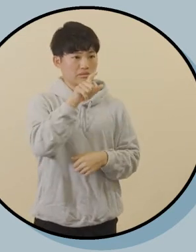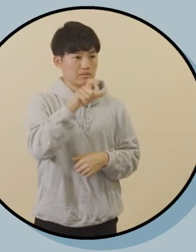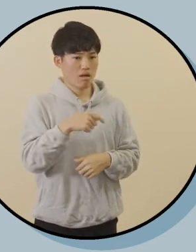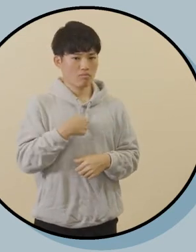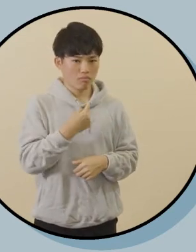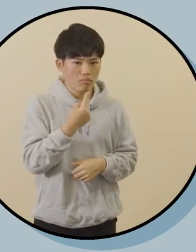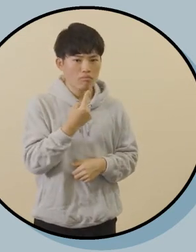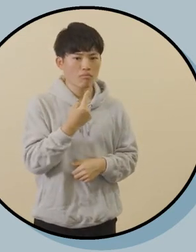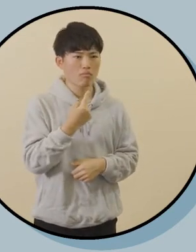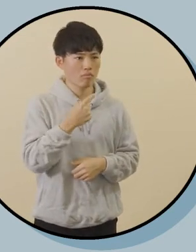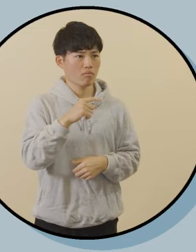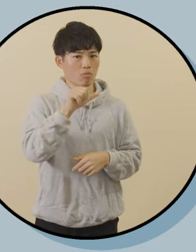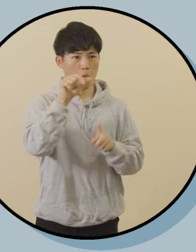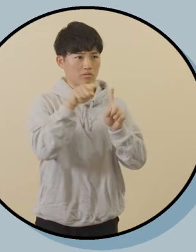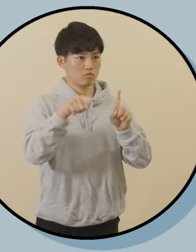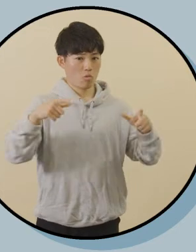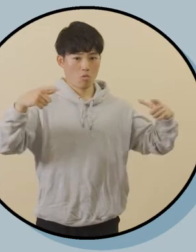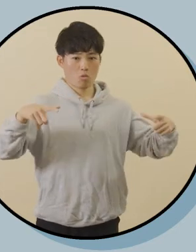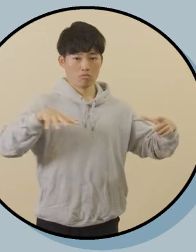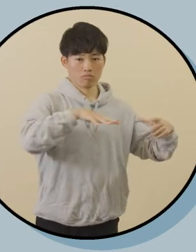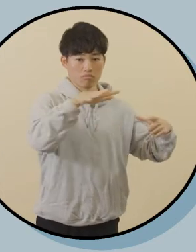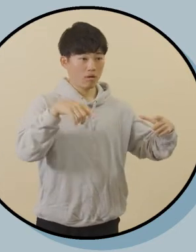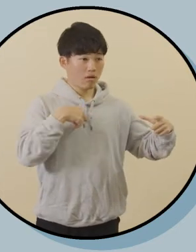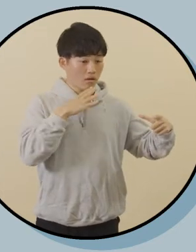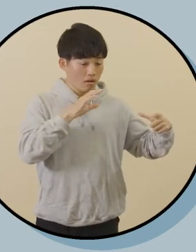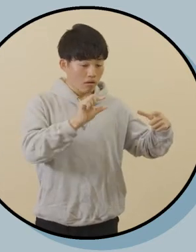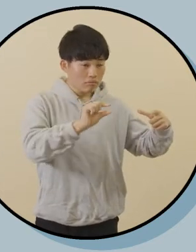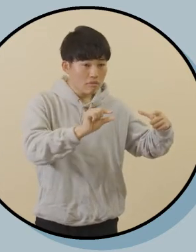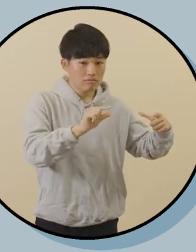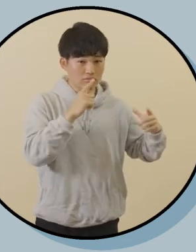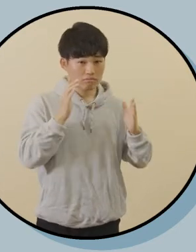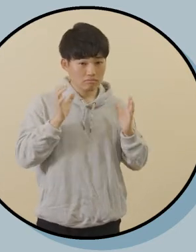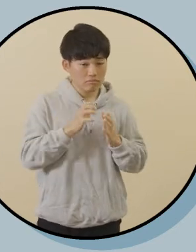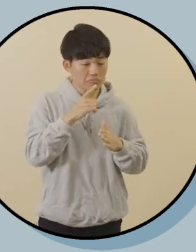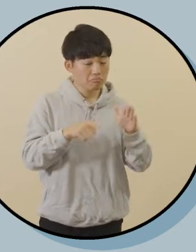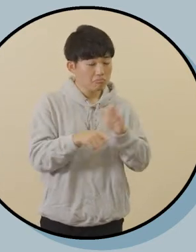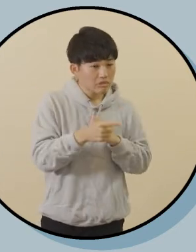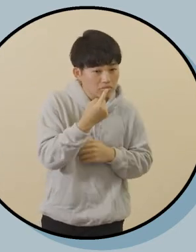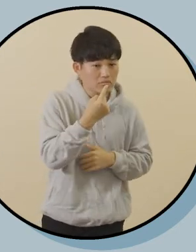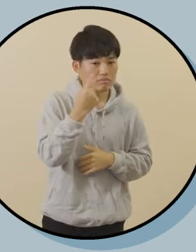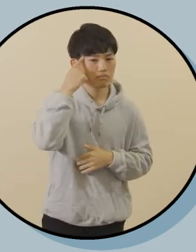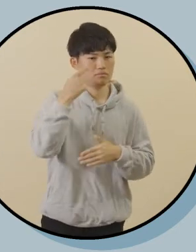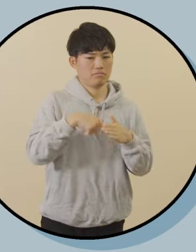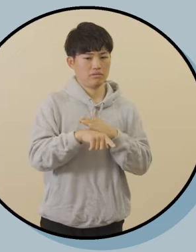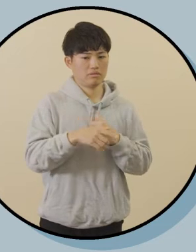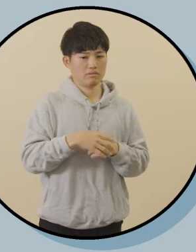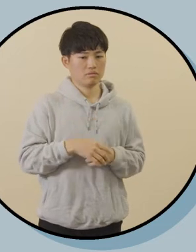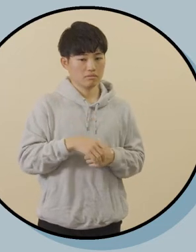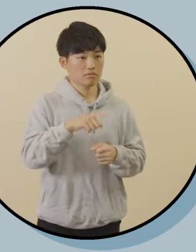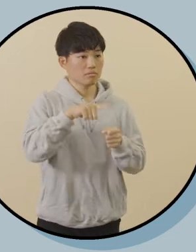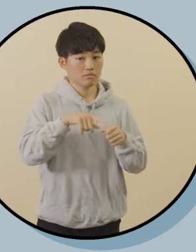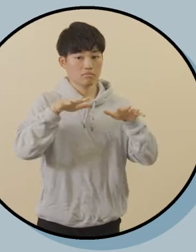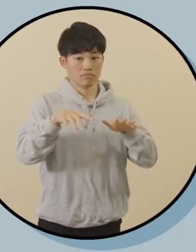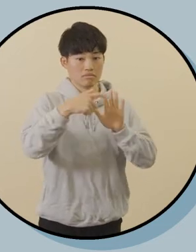半径 5km ぐらいの中でいかに小さいかっていうことを感じるわけですよね。でもそうすると、その今回のテーマでもある、その